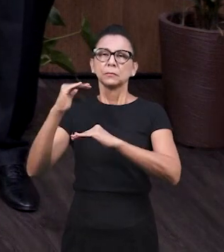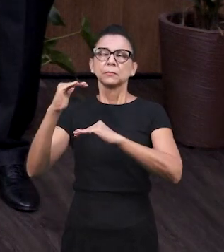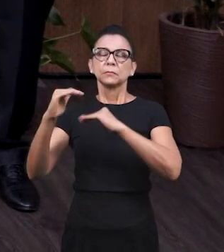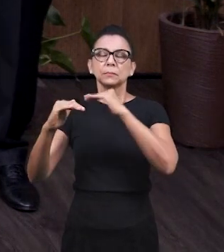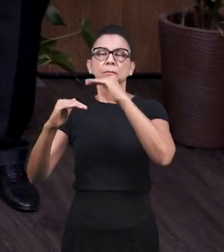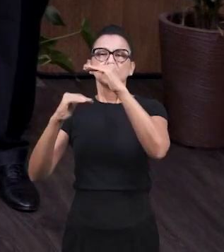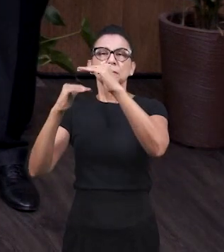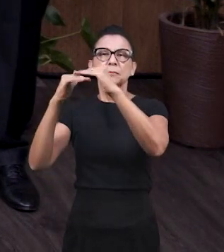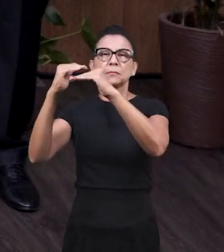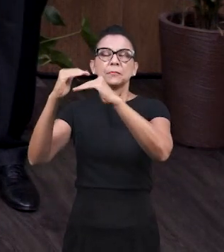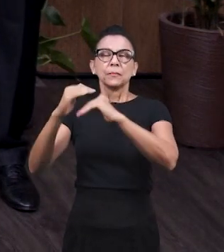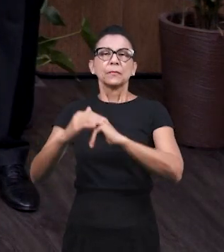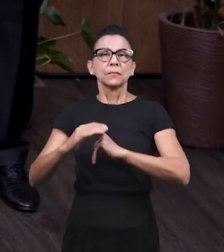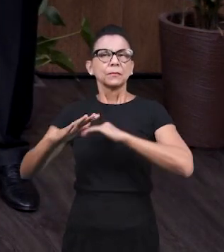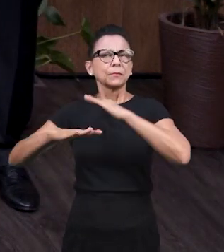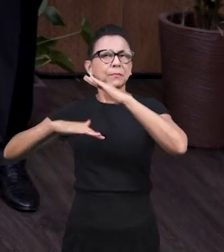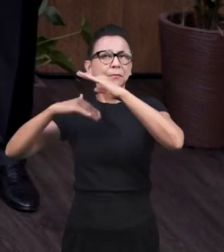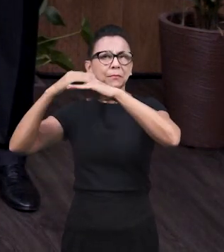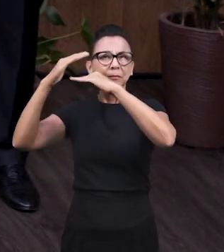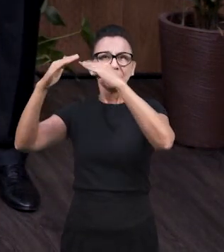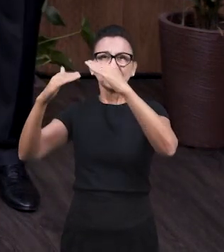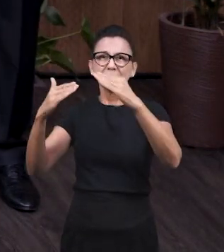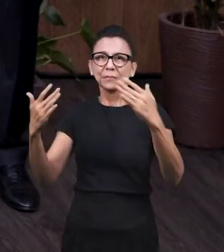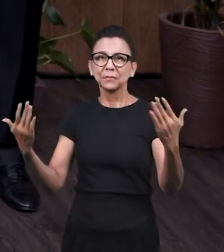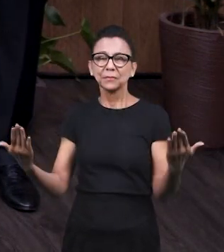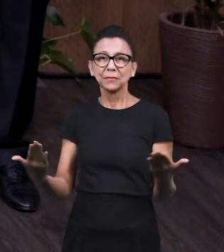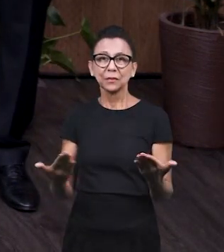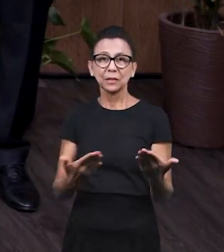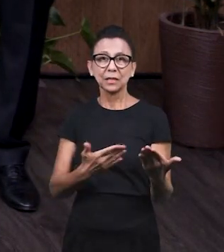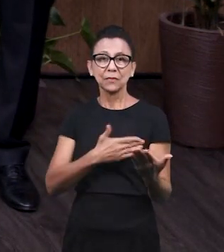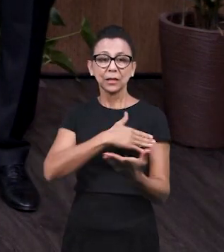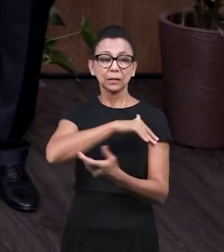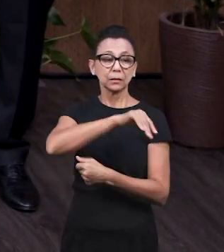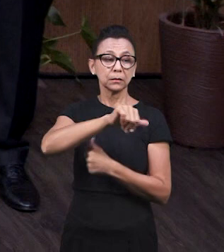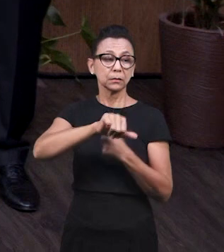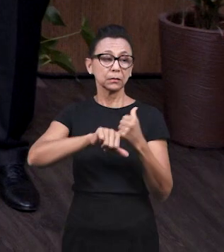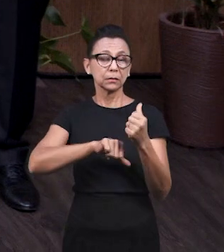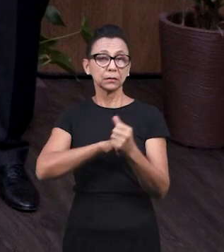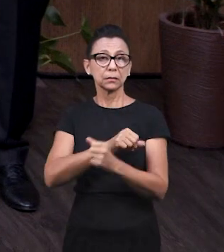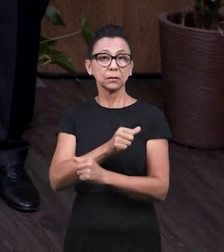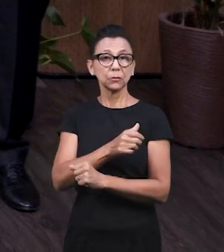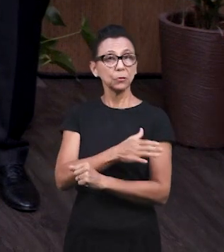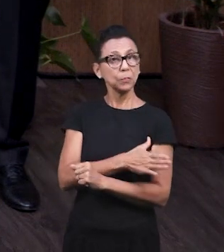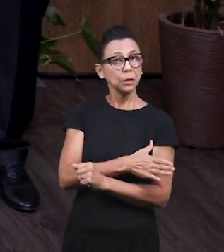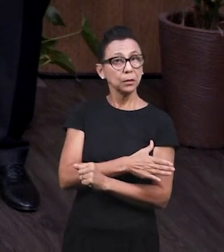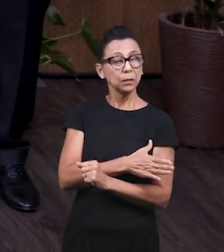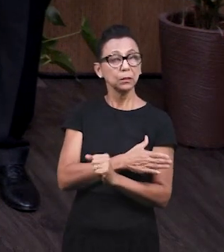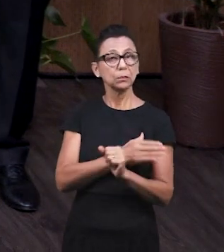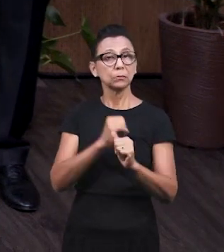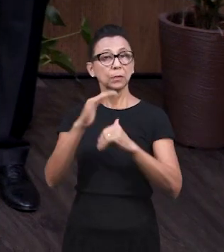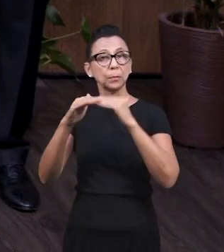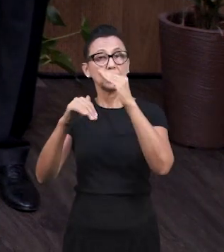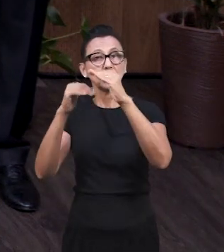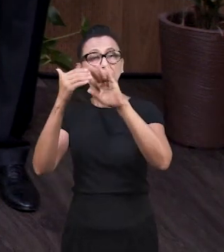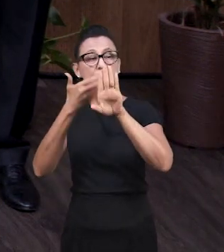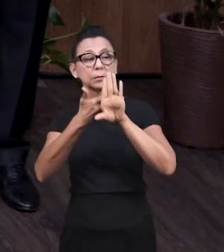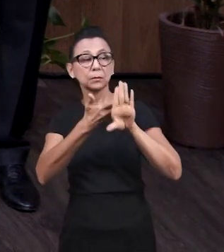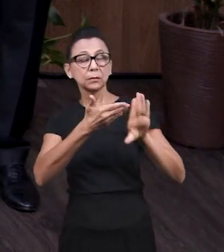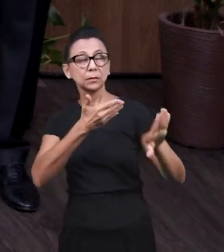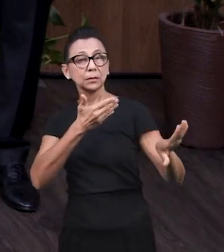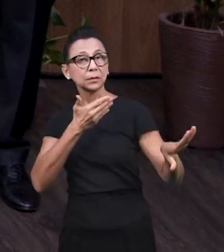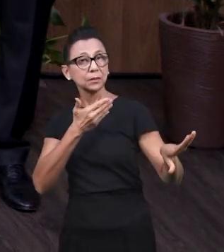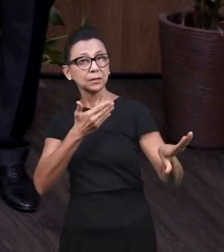ce processus de transformation et sanctification à travers l'action